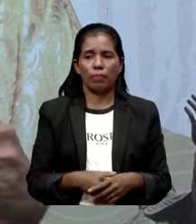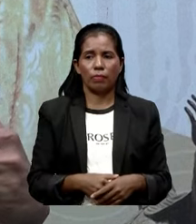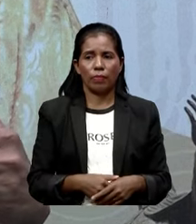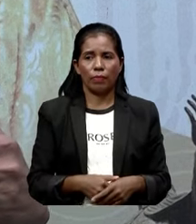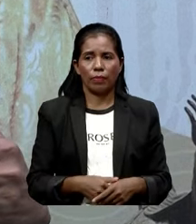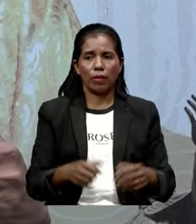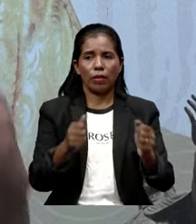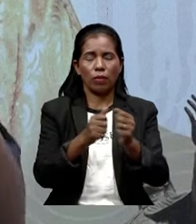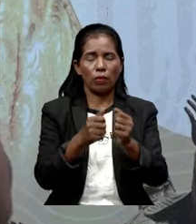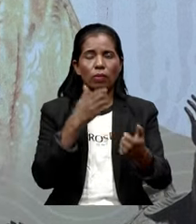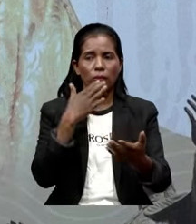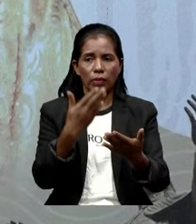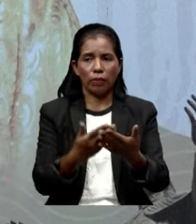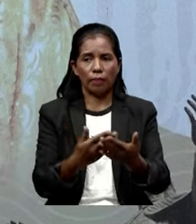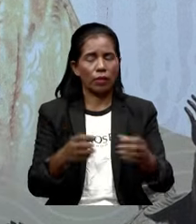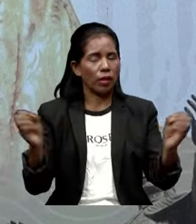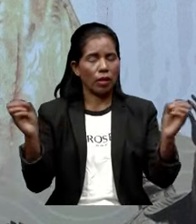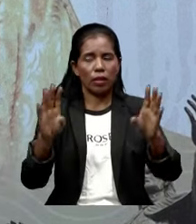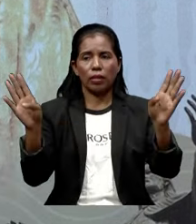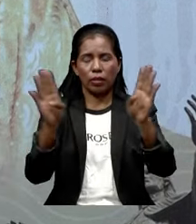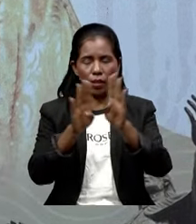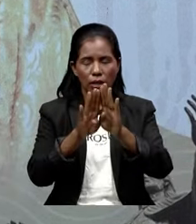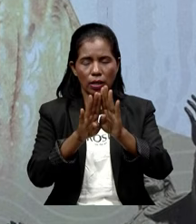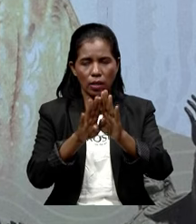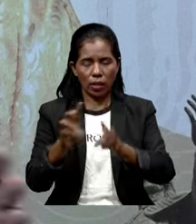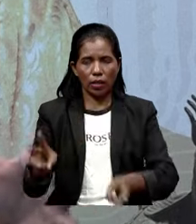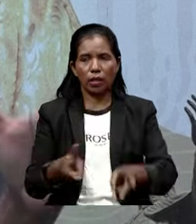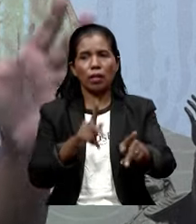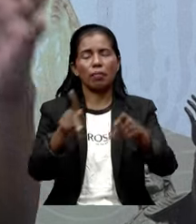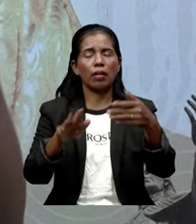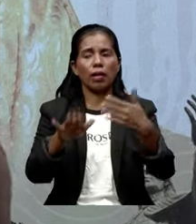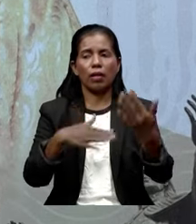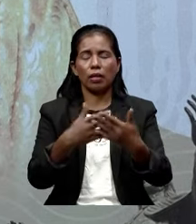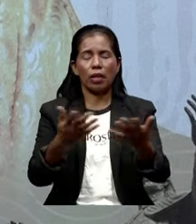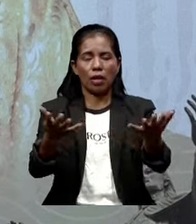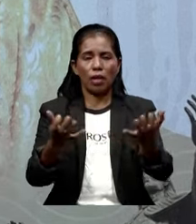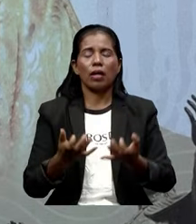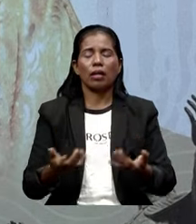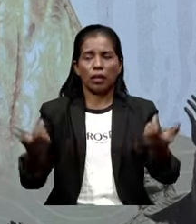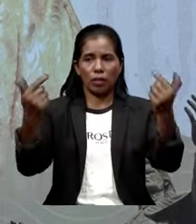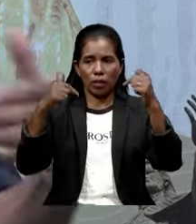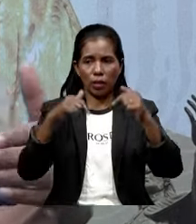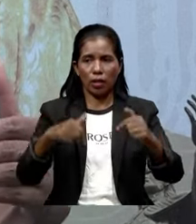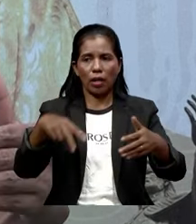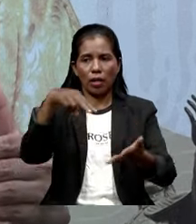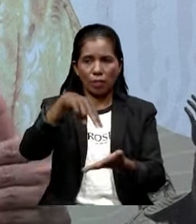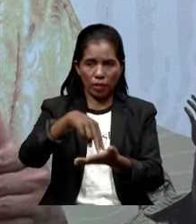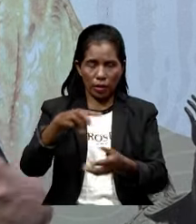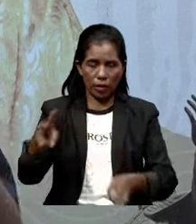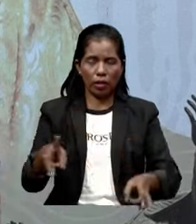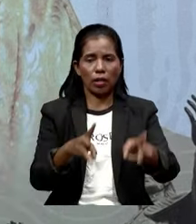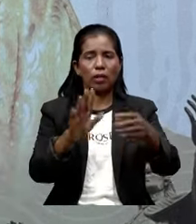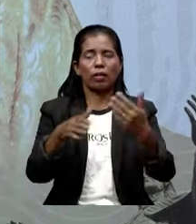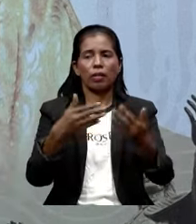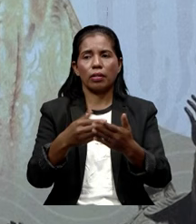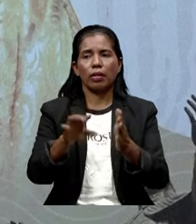o siguru. Lataka dalan, basaran istirne nebe mak hakarak atu mai, hamrik ia dalan sterne,